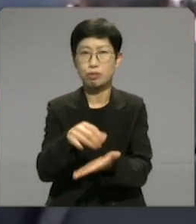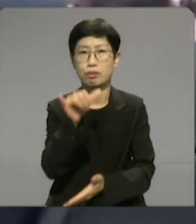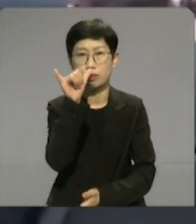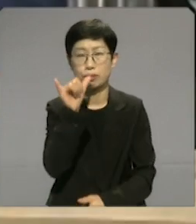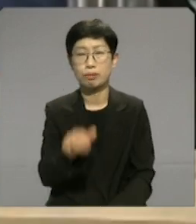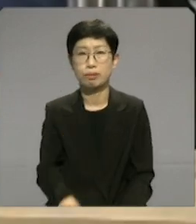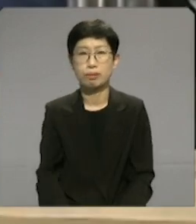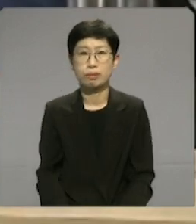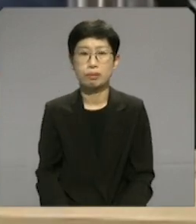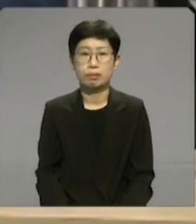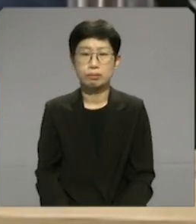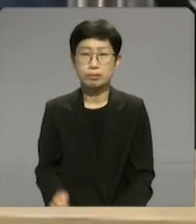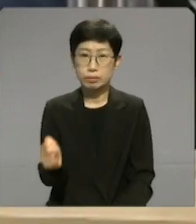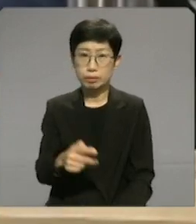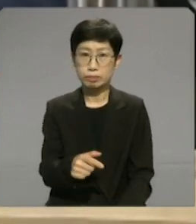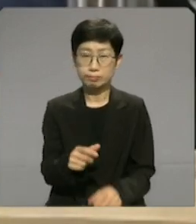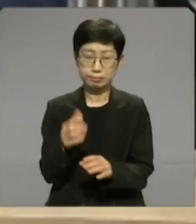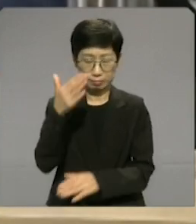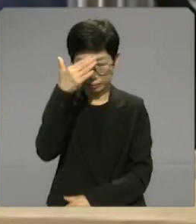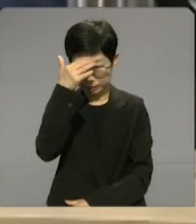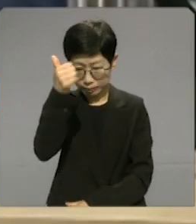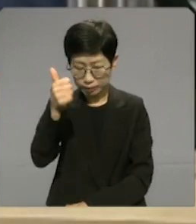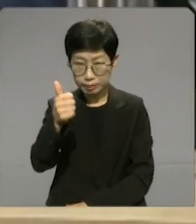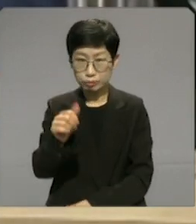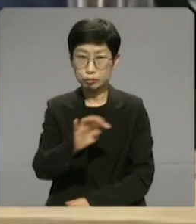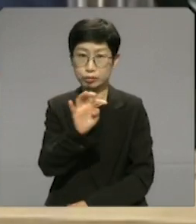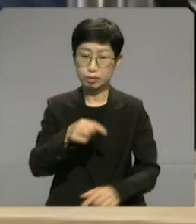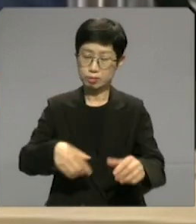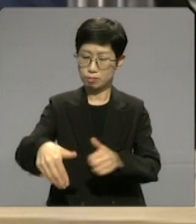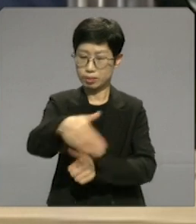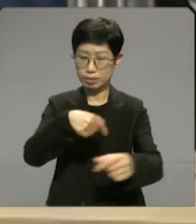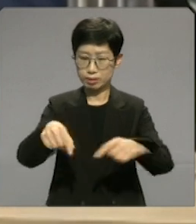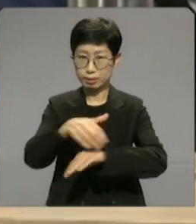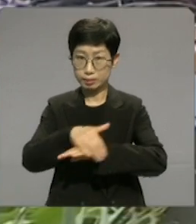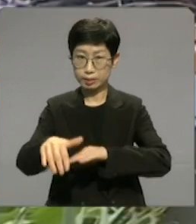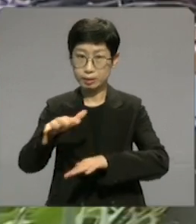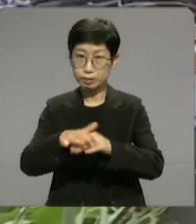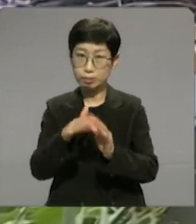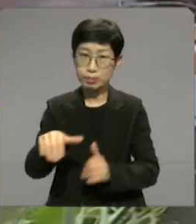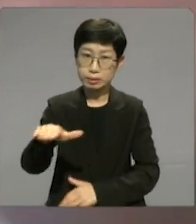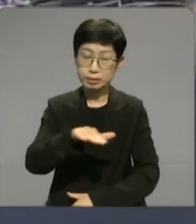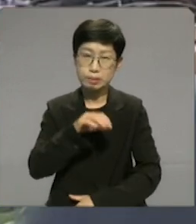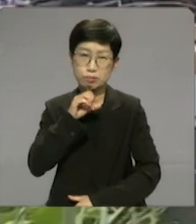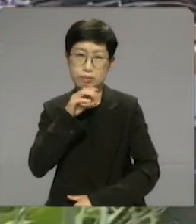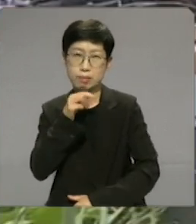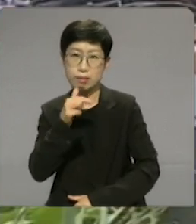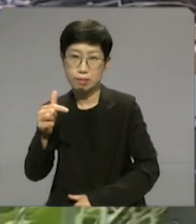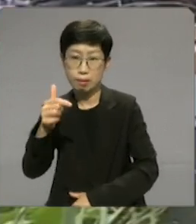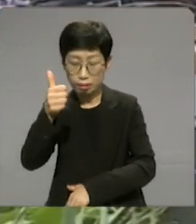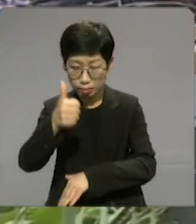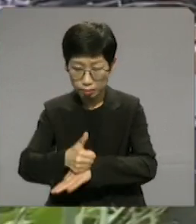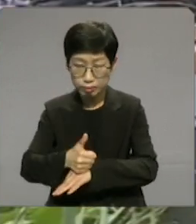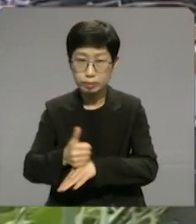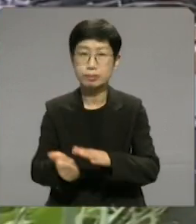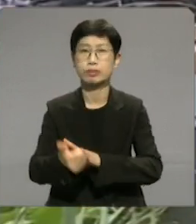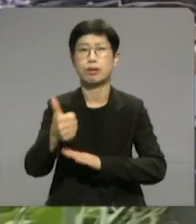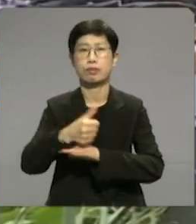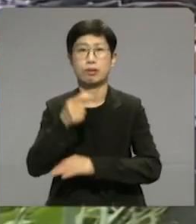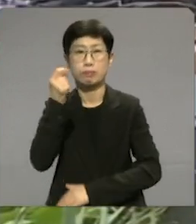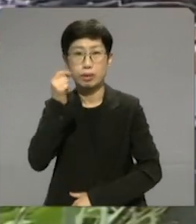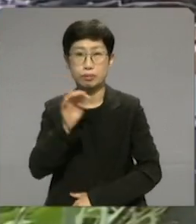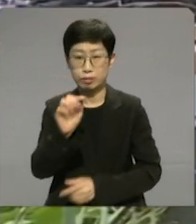있습니다. 또 정상들은 유럽 환경정책과 농민들의 반발로 성과를 내지 못하고 있는